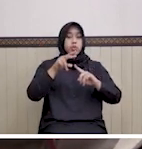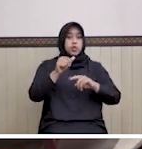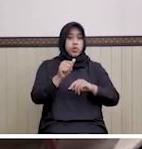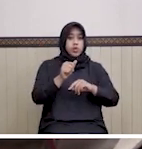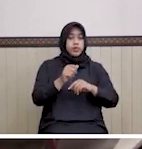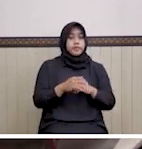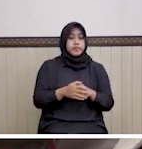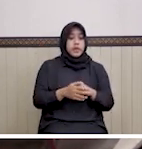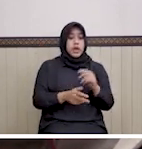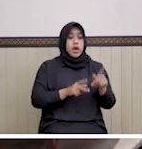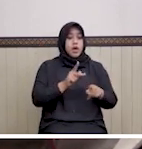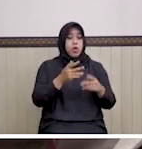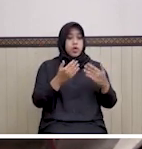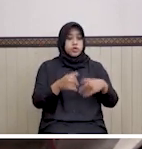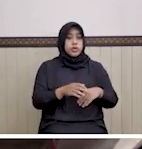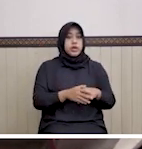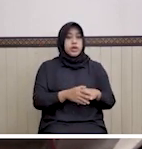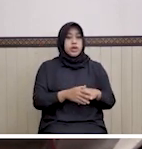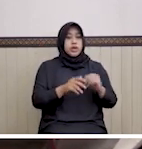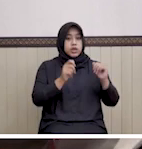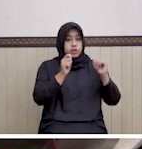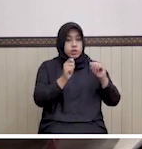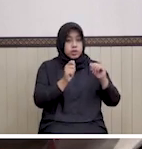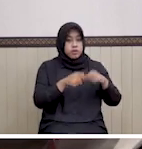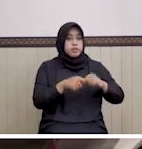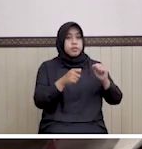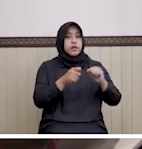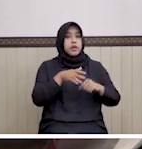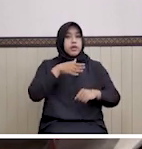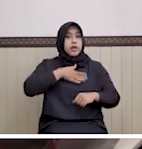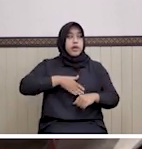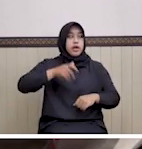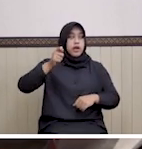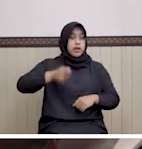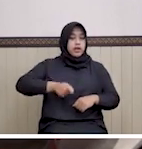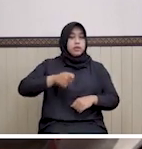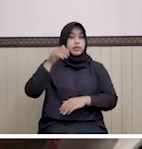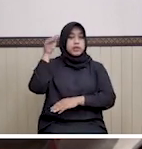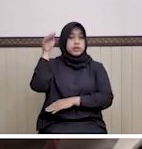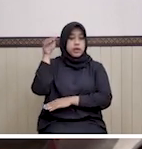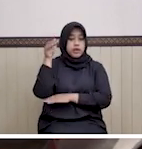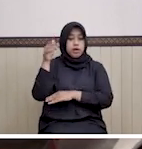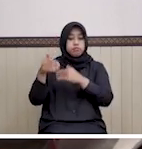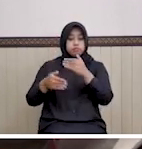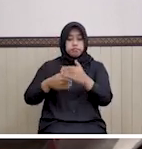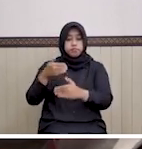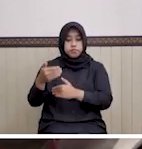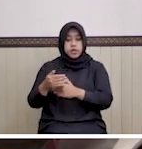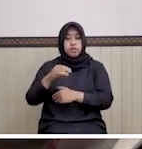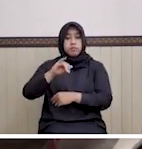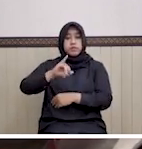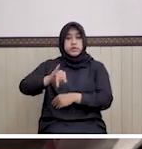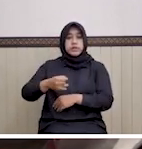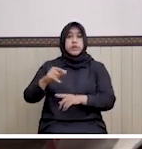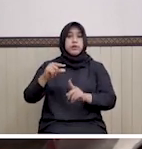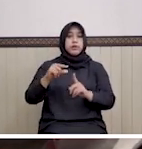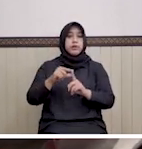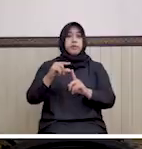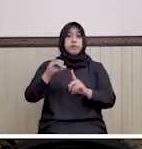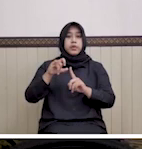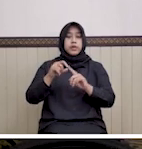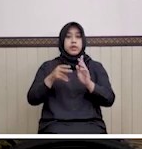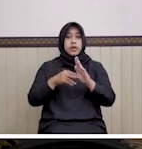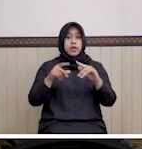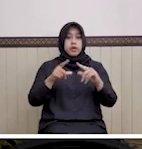ketika sudah diputus oleh Hakim Bawazier tersangka yang kemudian lanjut menjadi terpidana itu